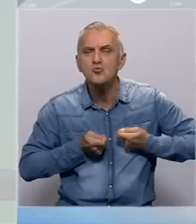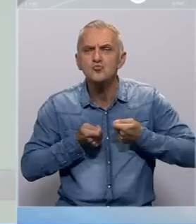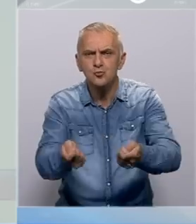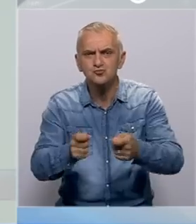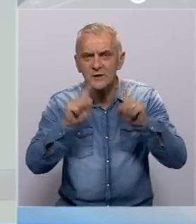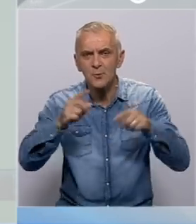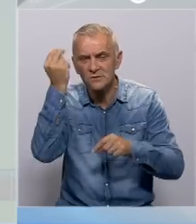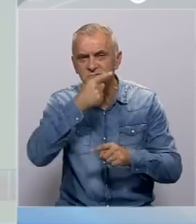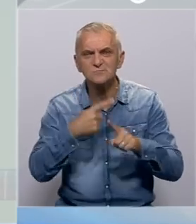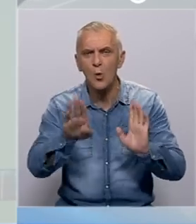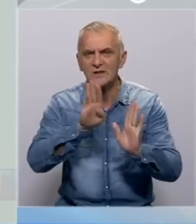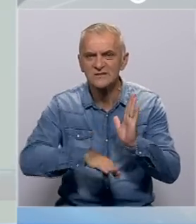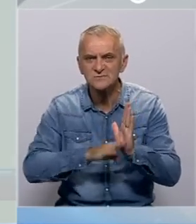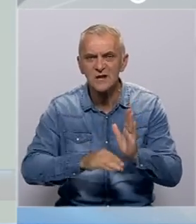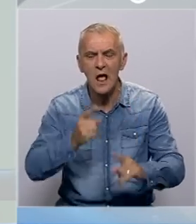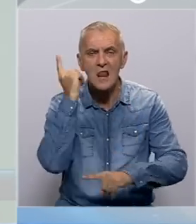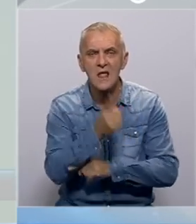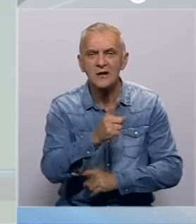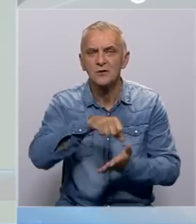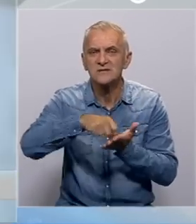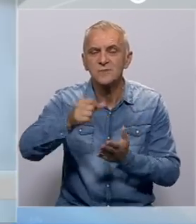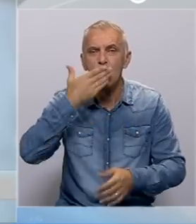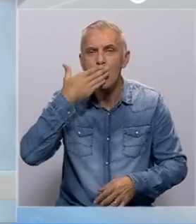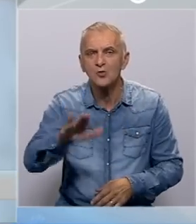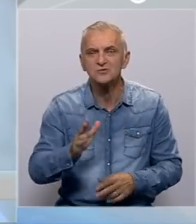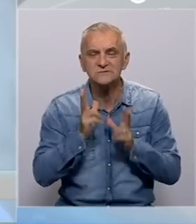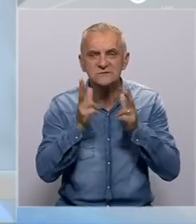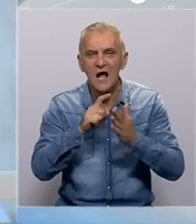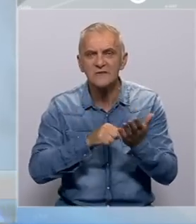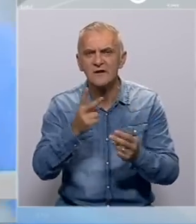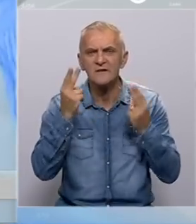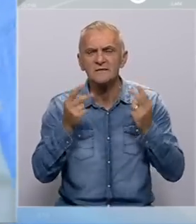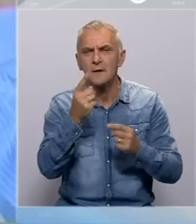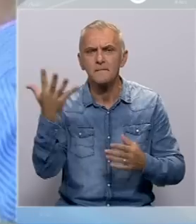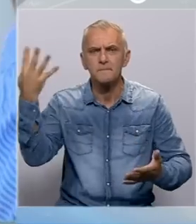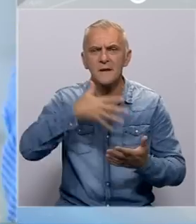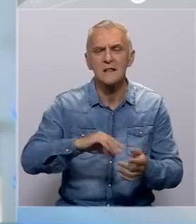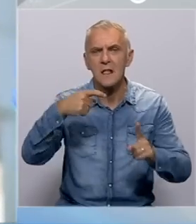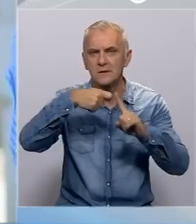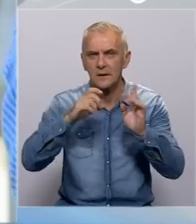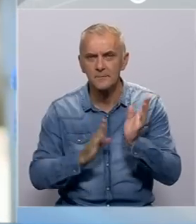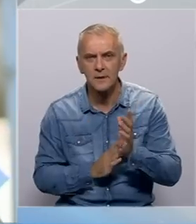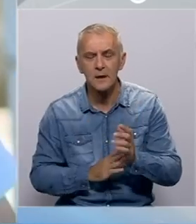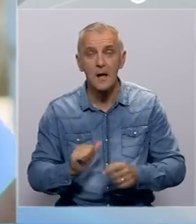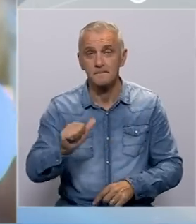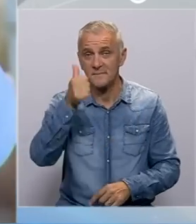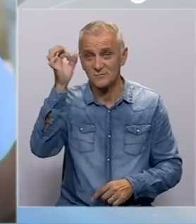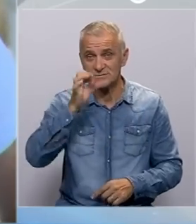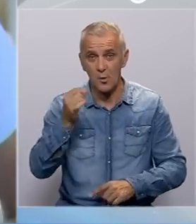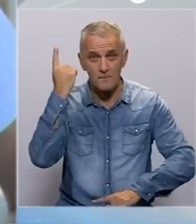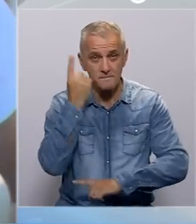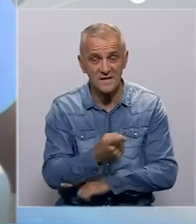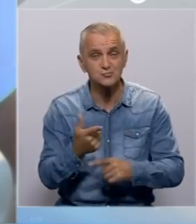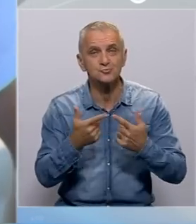zbog diskriminacije te naredio da mu se isplati odštetni zahtjev u visini od 5000 konvertibilnih maraka. Na